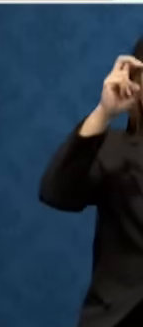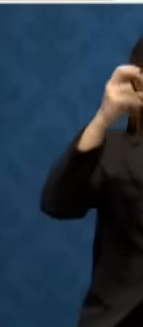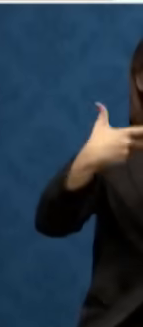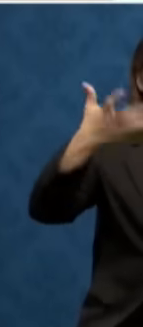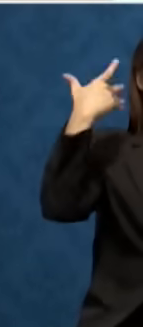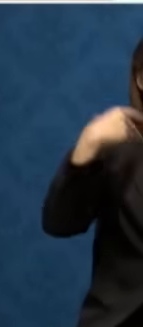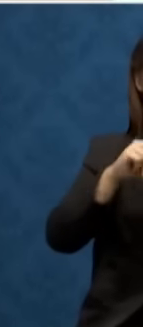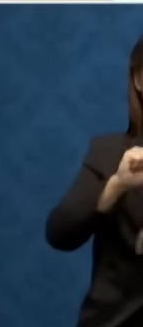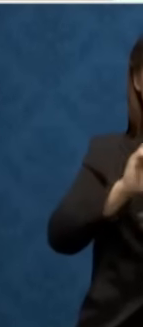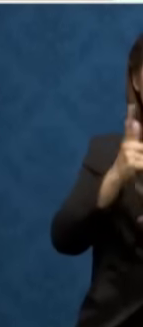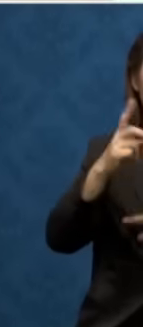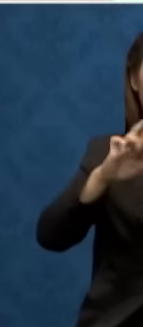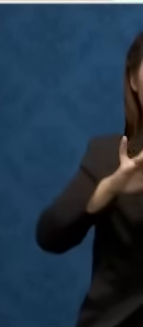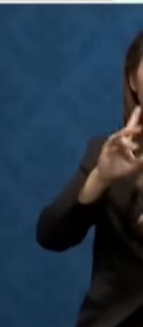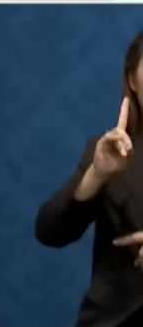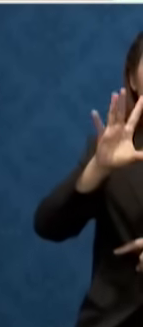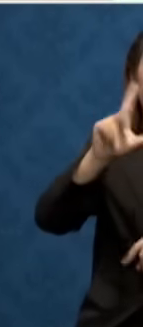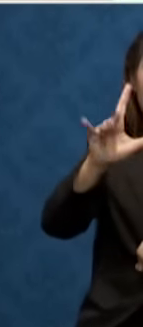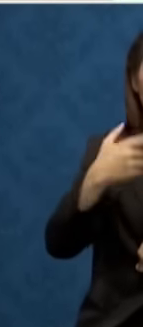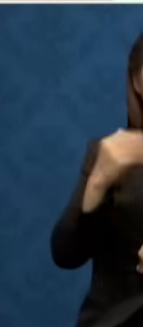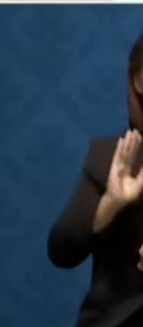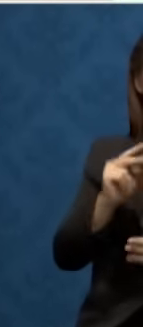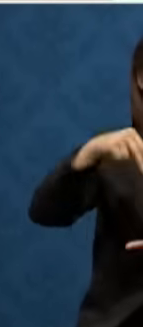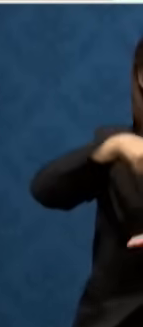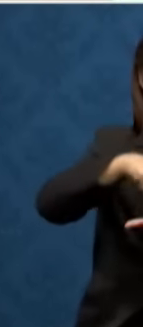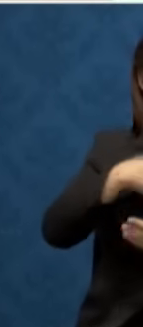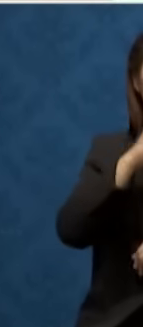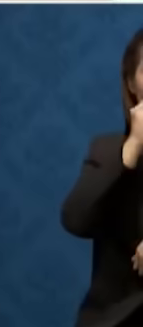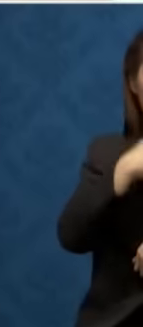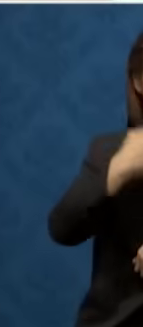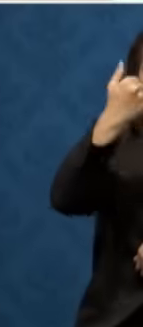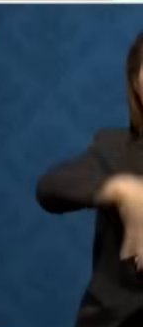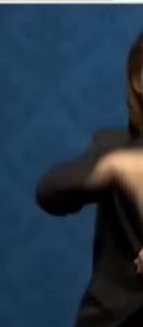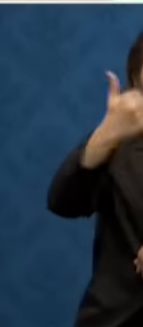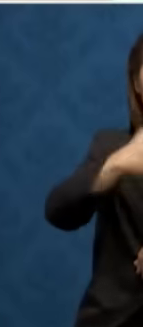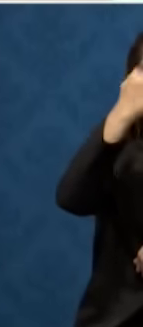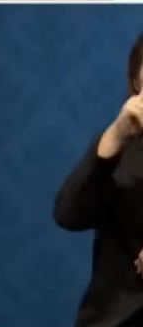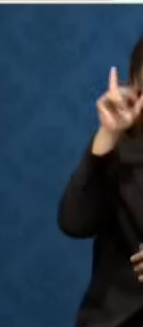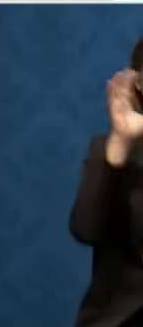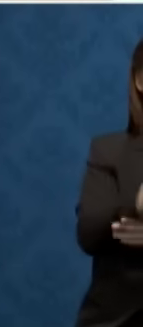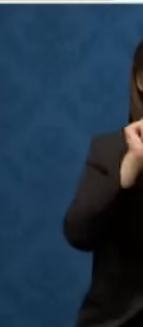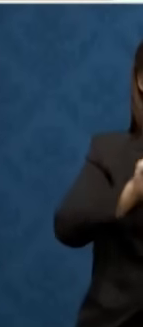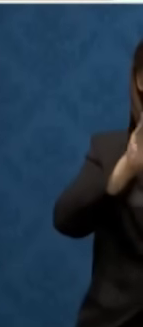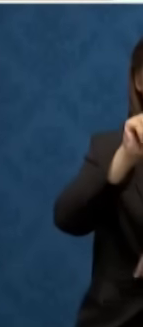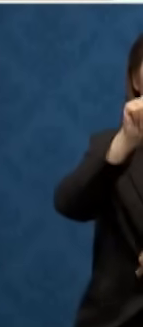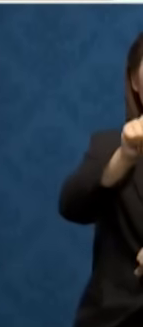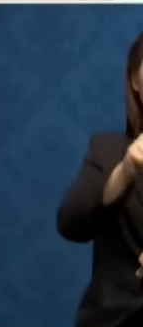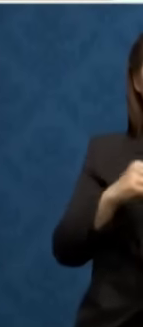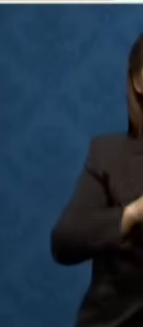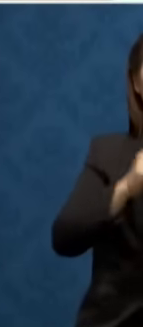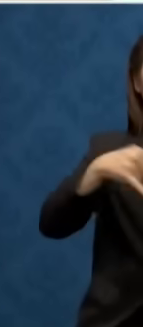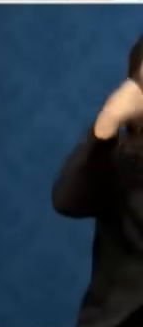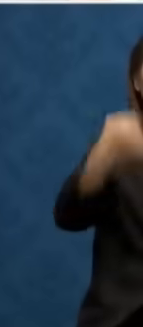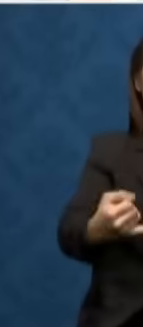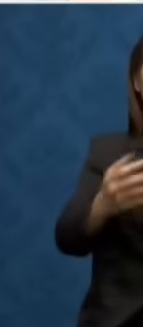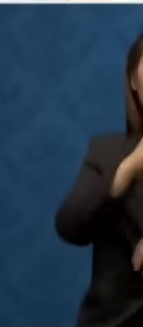ชลุกขึ้นมาคัดค้านเนี่ยว่ากระทำไม่ได้เนี่ยผิดข้อบังคับข้อ41เนี่ยนะครับเราก็จะได้จบครับถ้